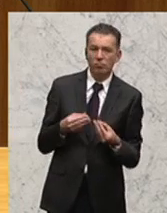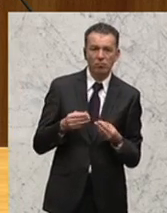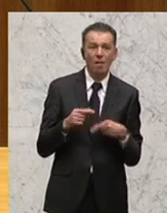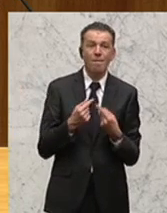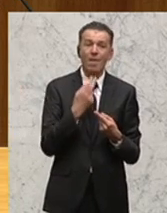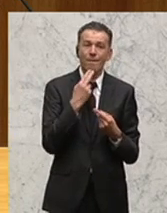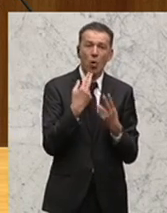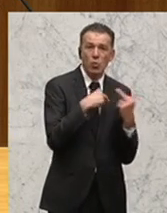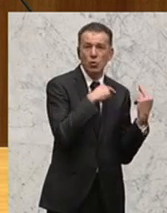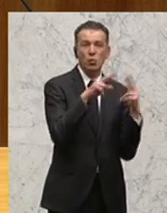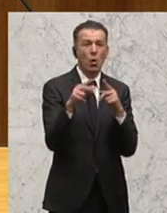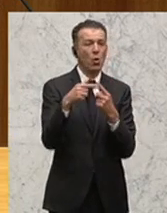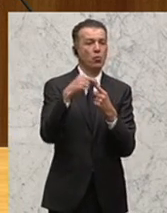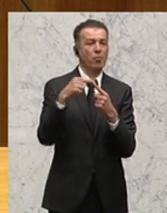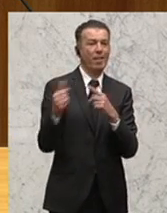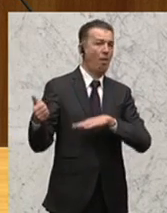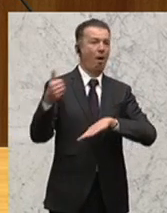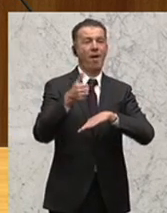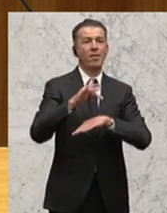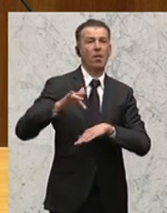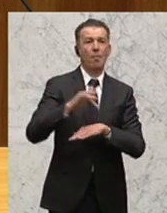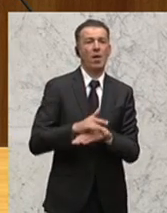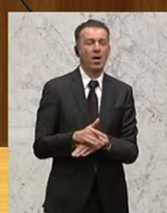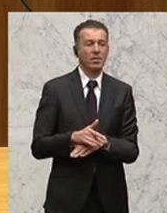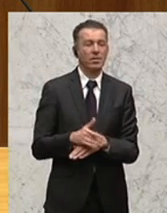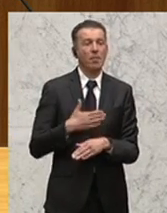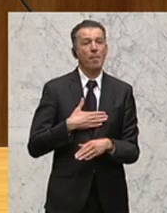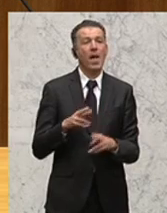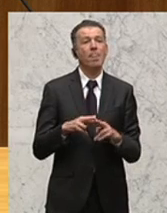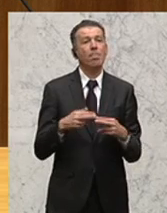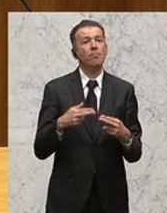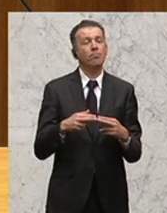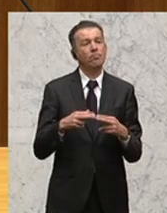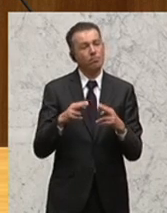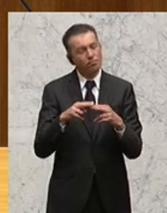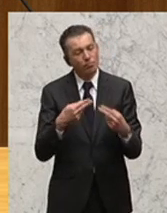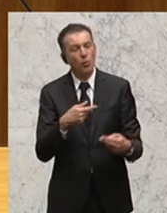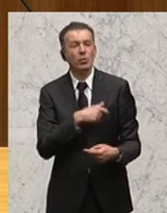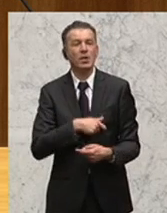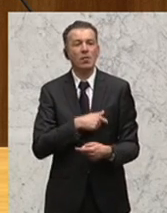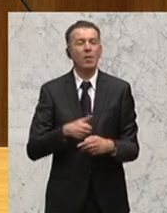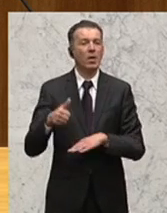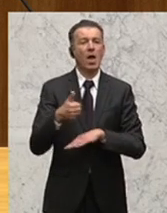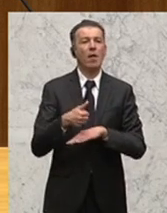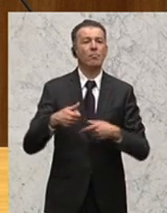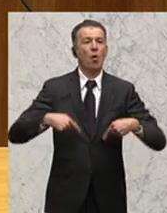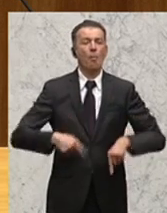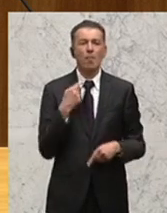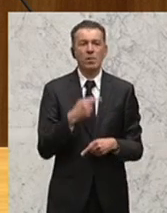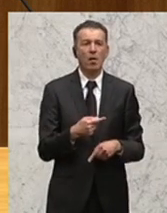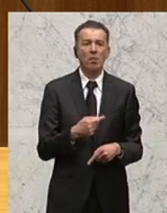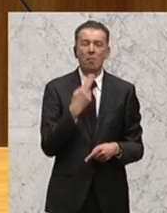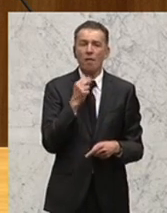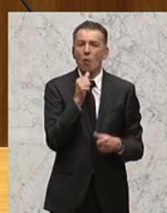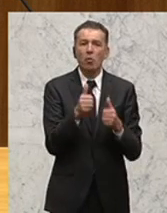Spitze kommen. Wir wollen nicht, so wie auch mein Bundesparteiobmann und Vizekanzler es auch vor einigen Tagen gesagt hat, wir wollen nicht auf der Kriegsspur bleiben, sondern wir wollen wieder auf